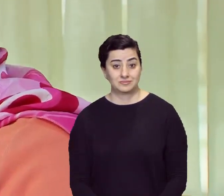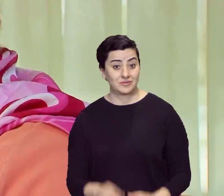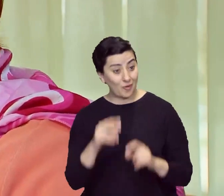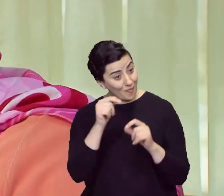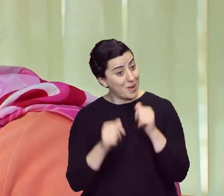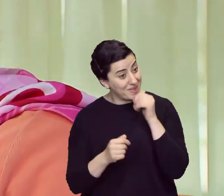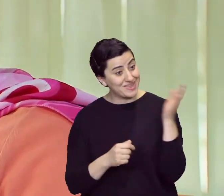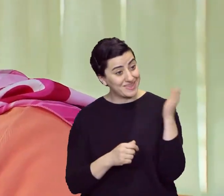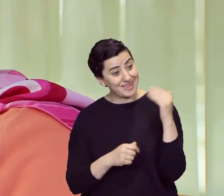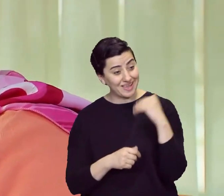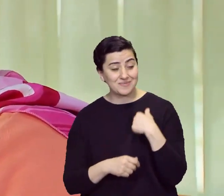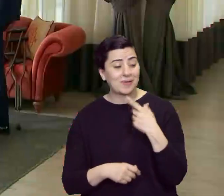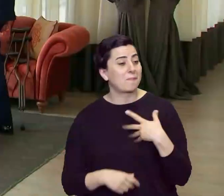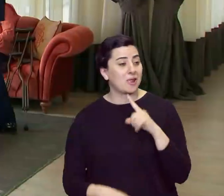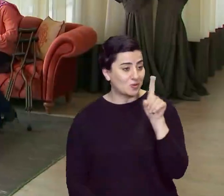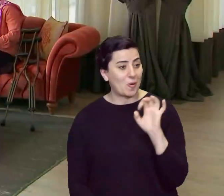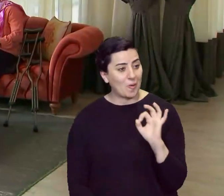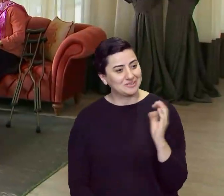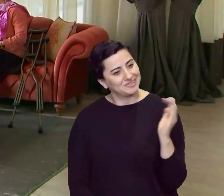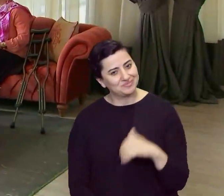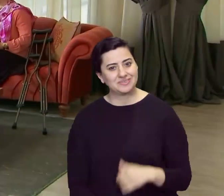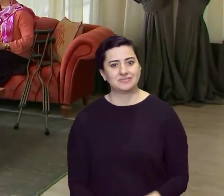Ömer Bey gel gel, ben de seni soracaktım. Gel.